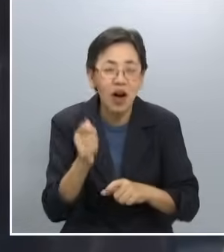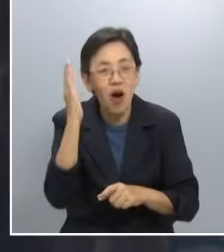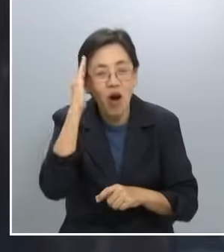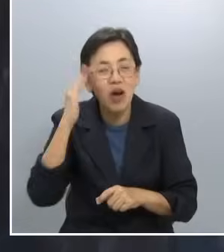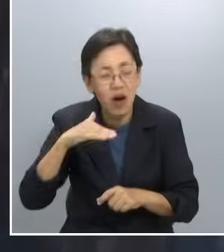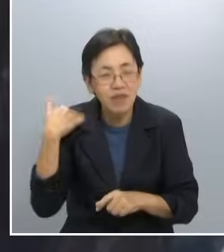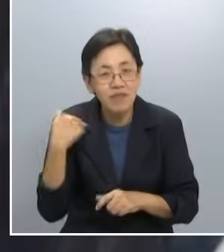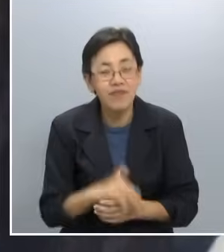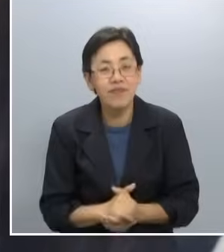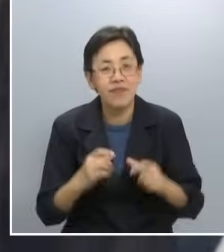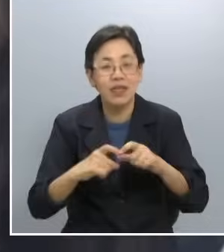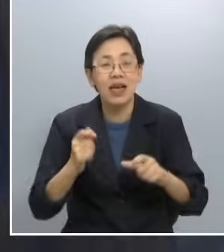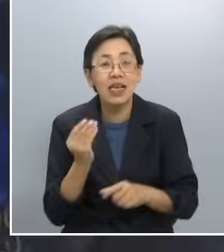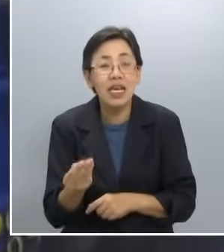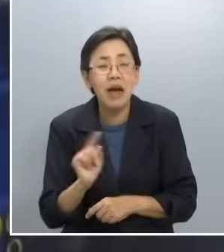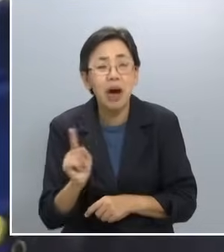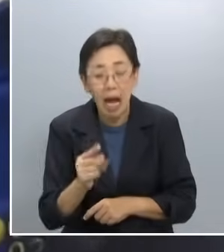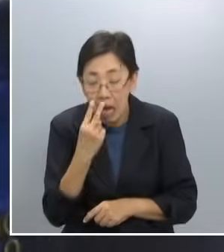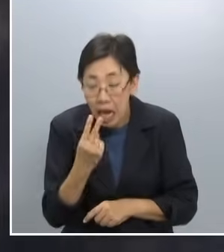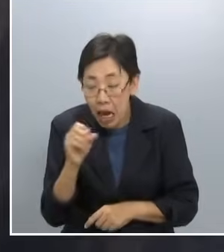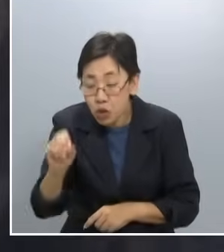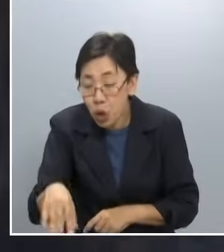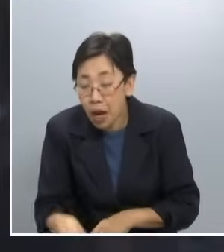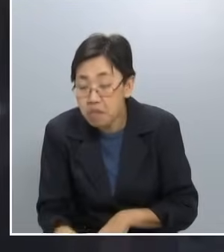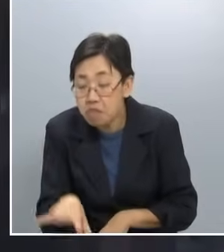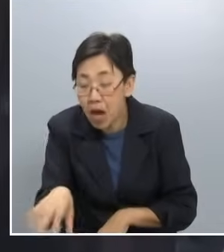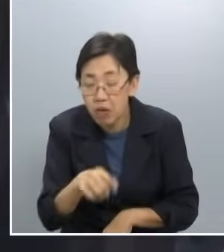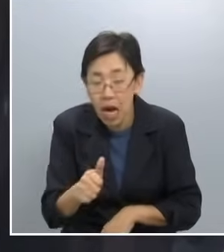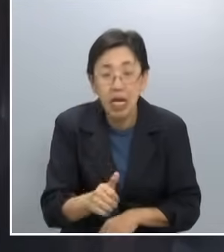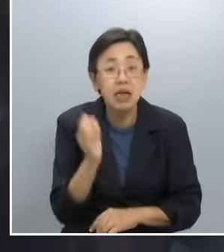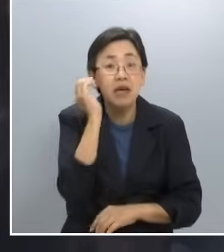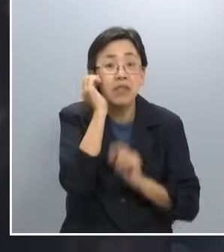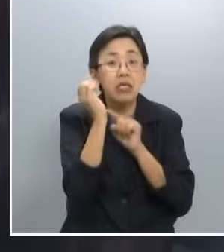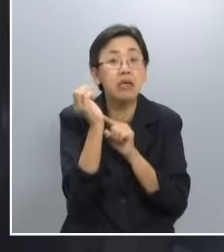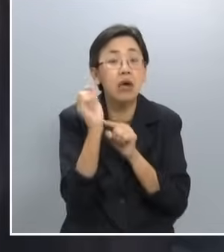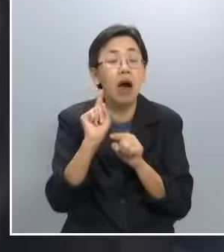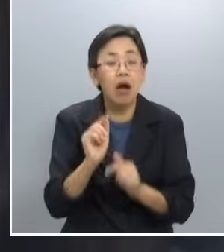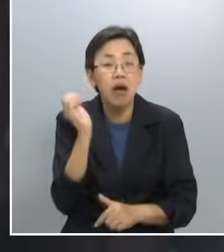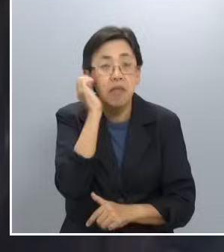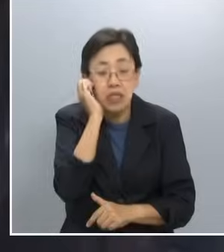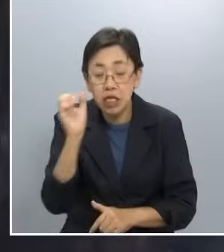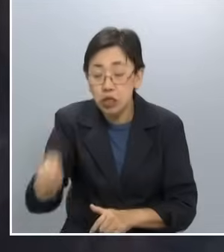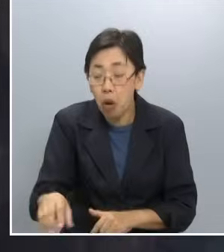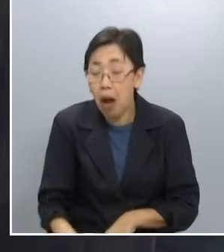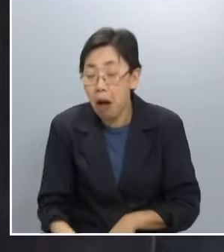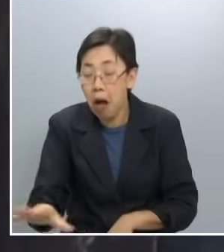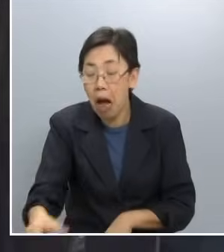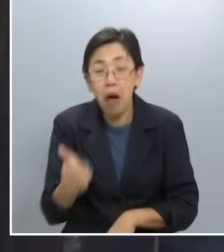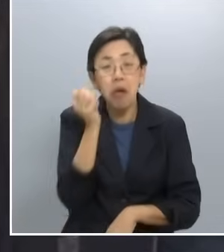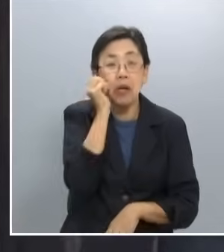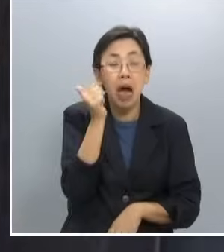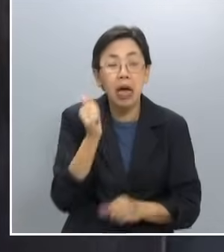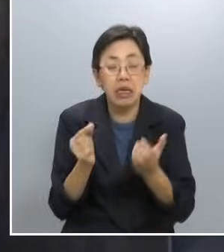ตะกี้คีย์การ์ดกับกุญแจบอกว่าอะไรนะคะเก็บได้อ่าโทรศัพท์มือถือค่ะก็อ้างว่าเก็บได้เหมือนกันเก็บซิม